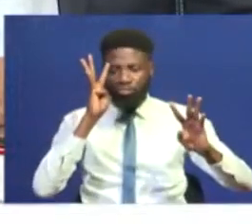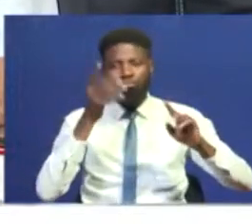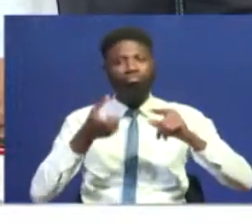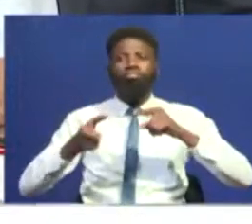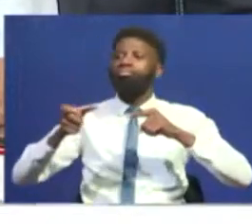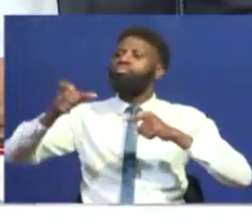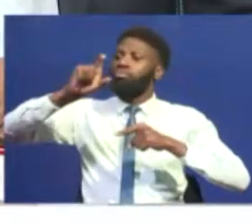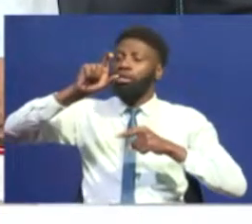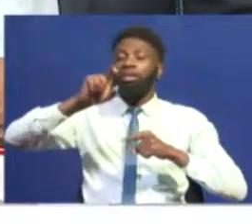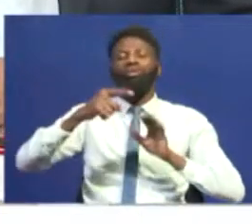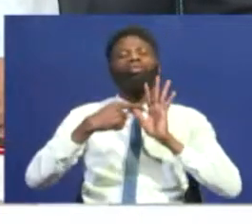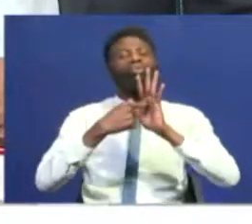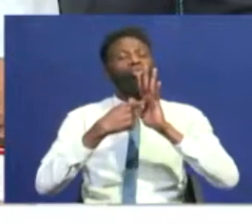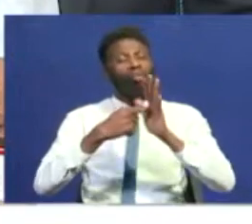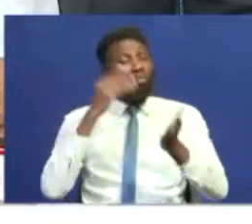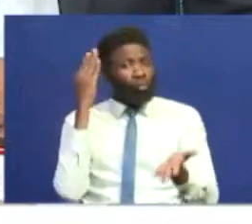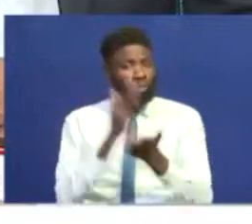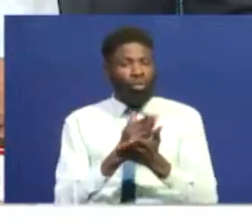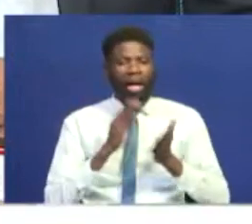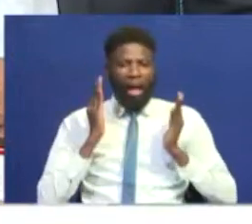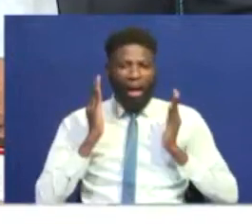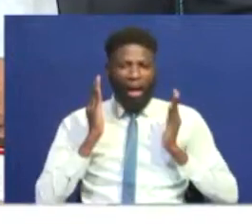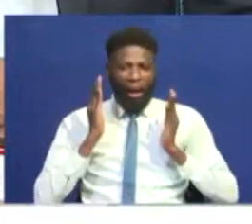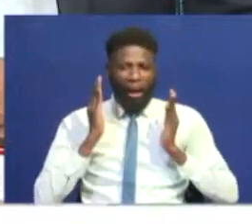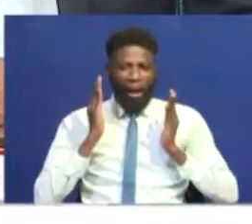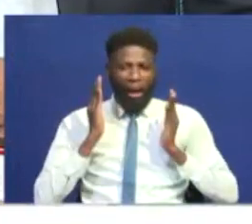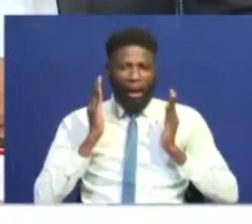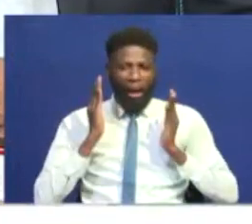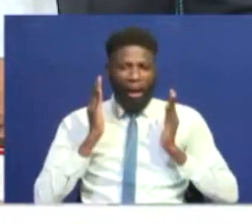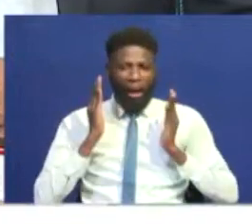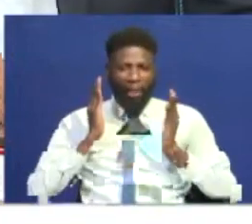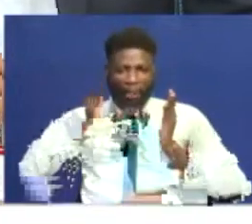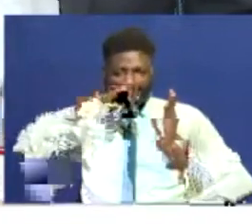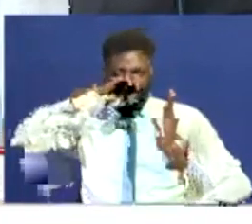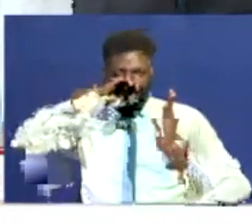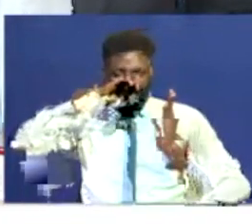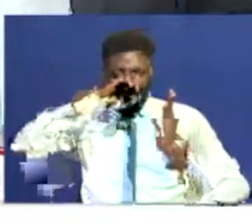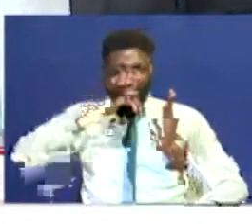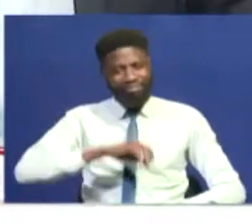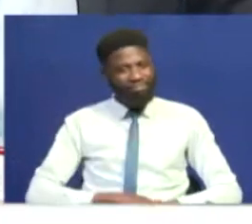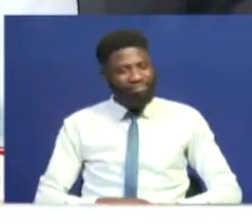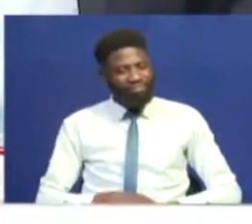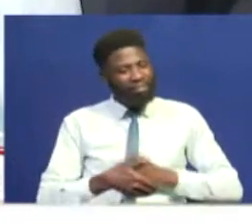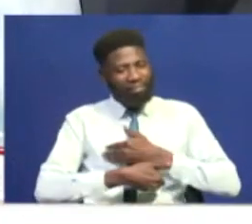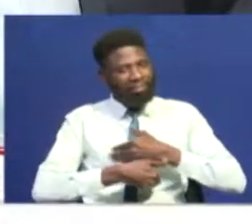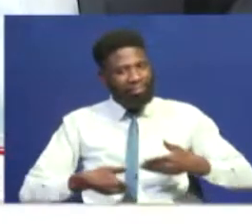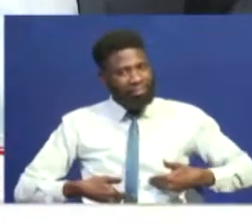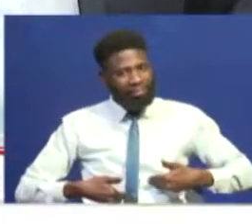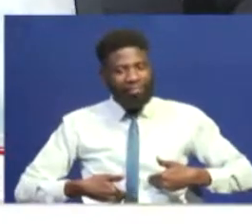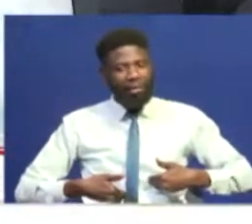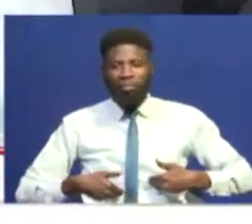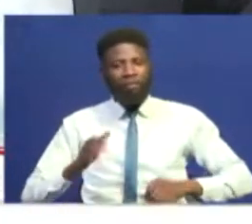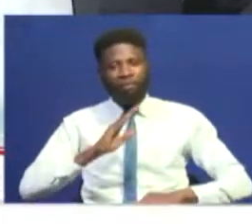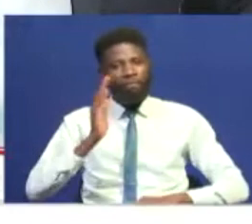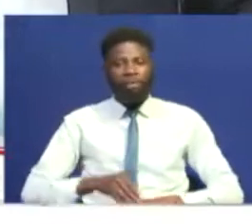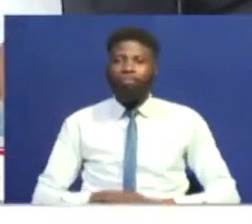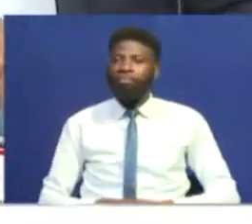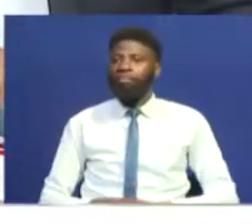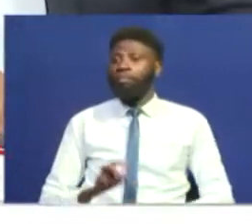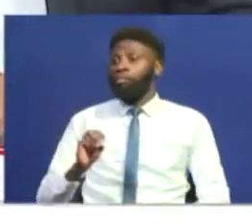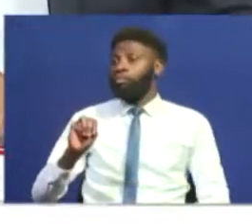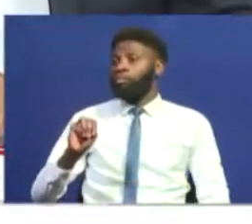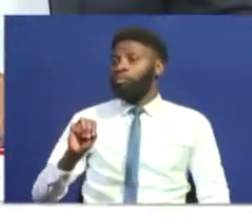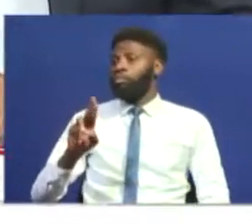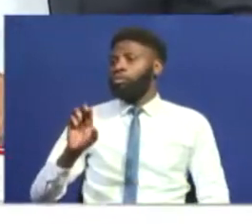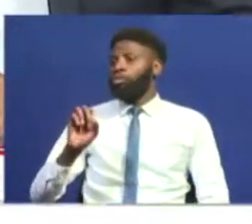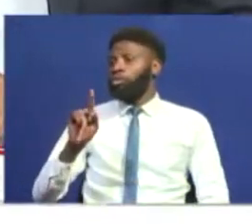dhihirisho tosha kuwa mwenye bidii hajaliwi. Juma hili Frederick Mwoki alitangamana na Ben